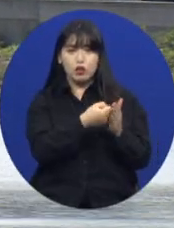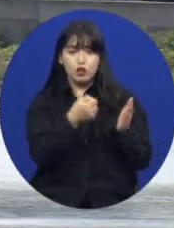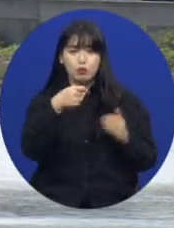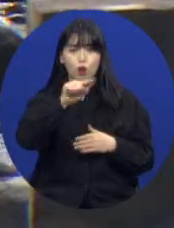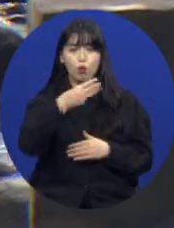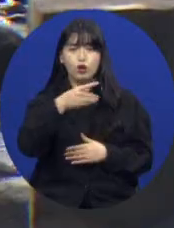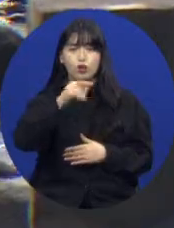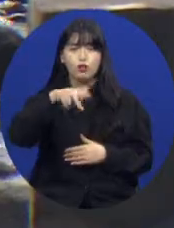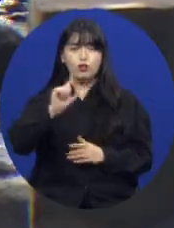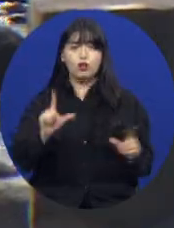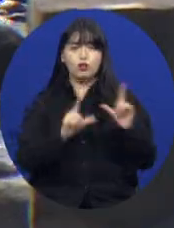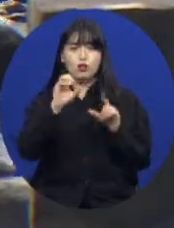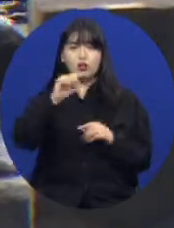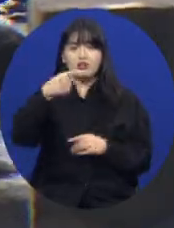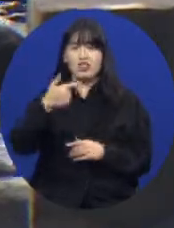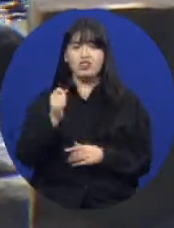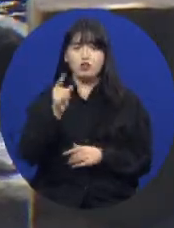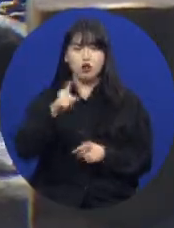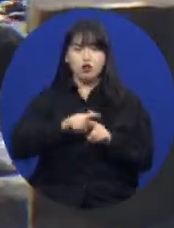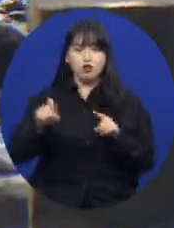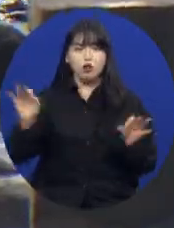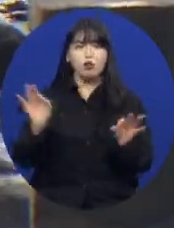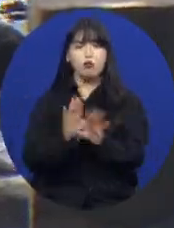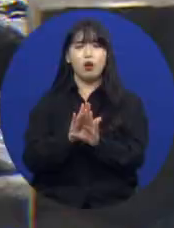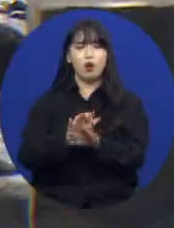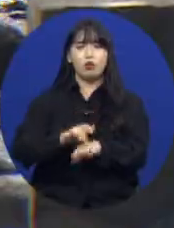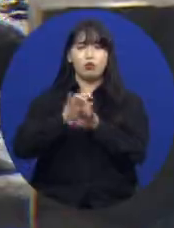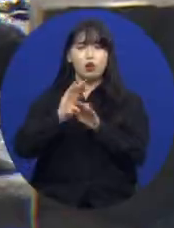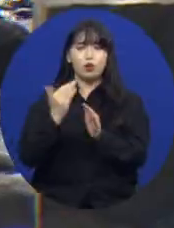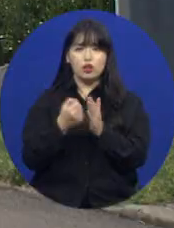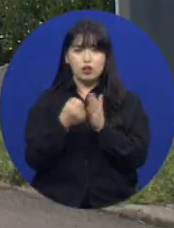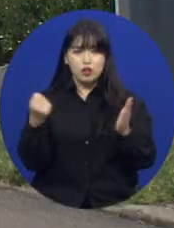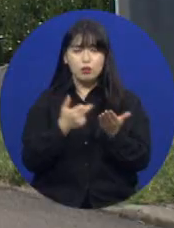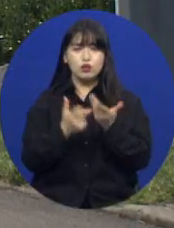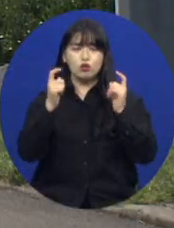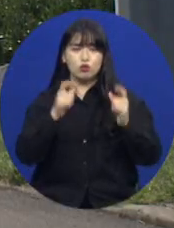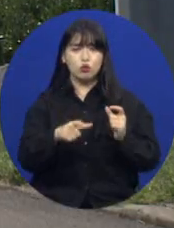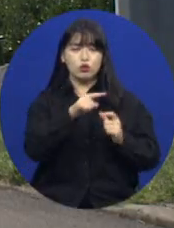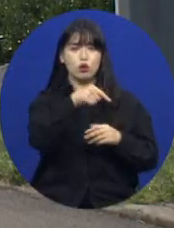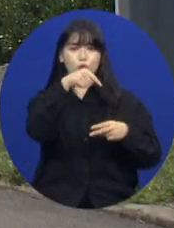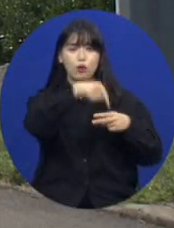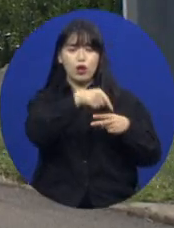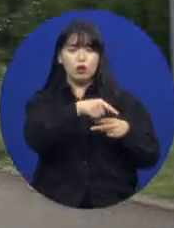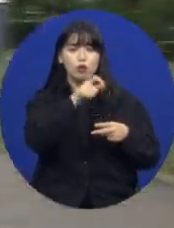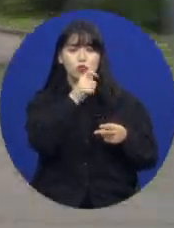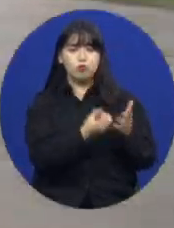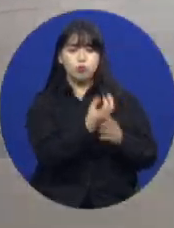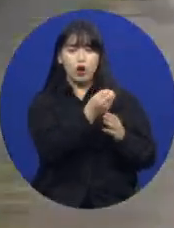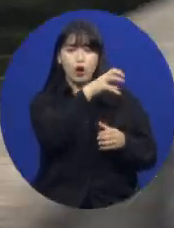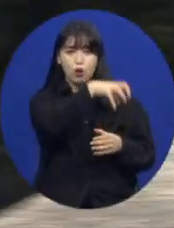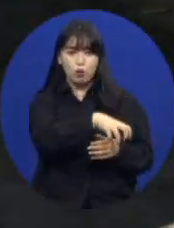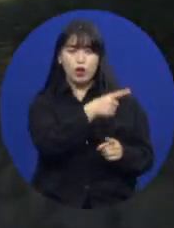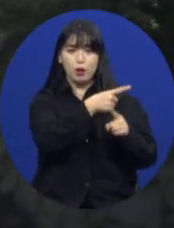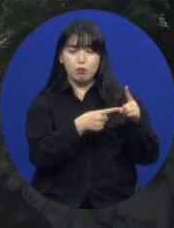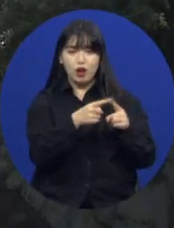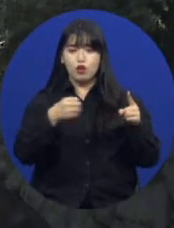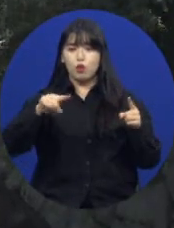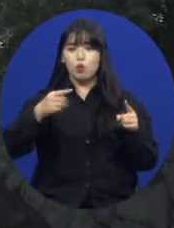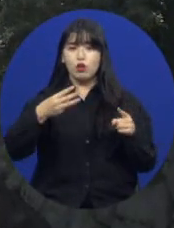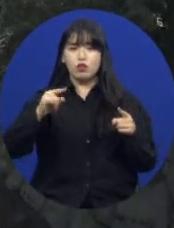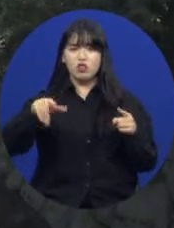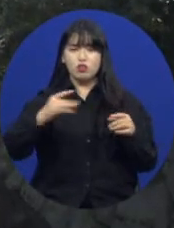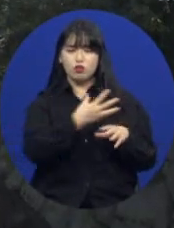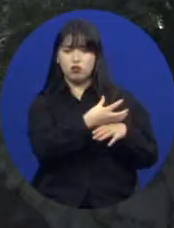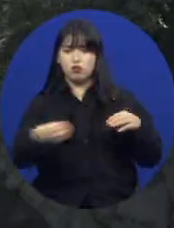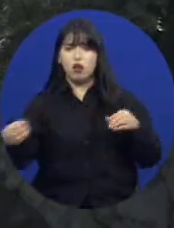월대천에 서식하던 은어와 장어도 자취를 감췄다며 제주도는 외도 취수원에서 나오는 물의 절반을 월대천으로